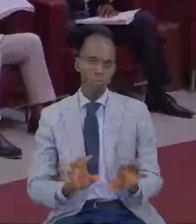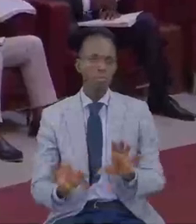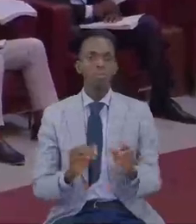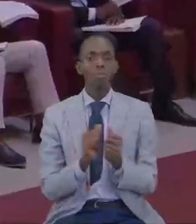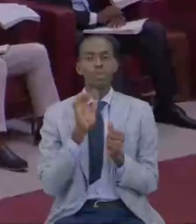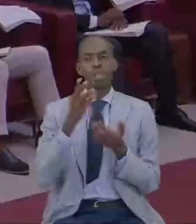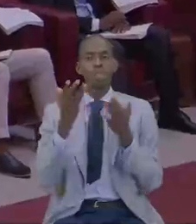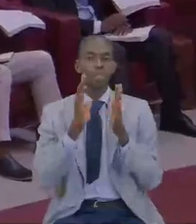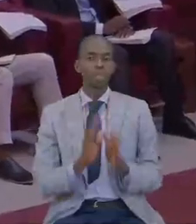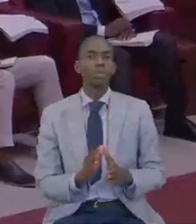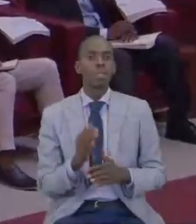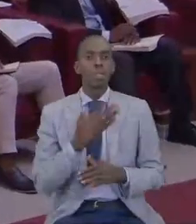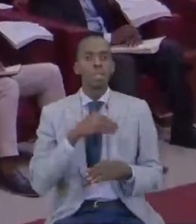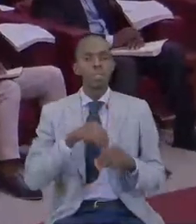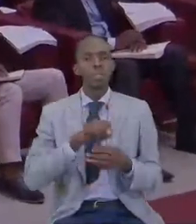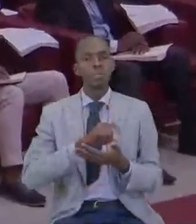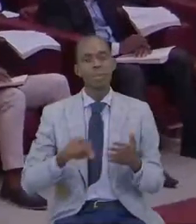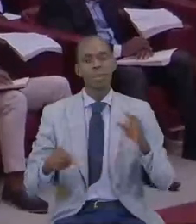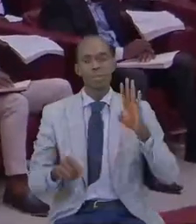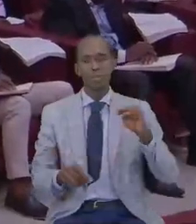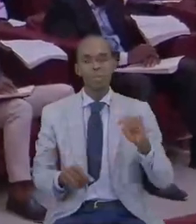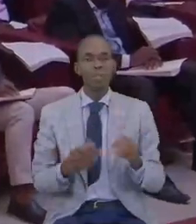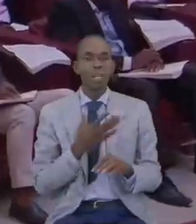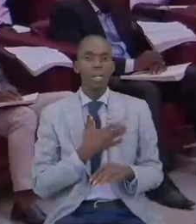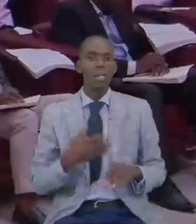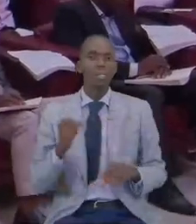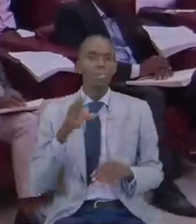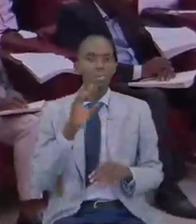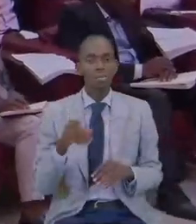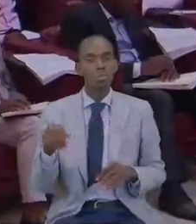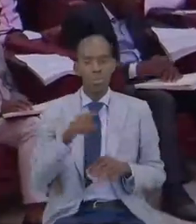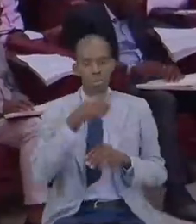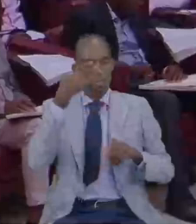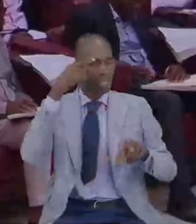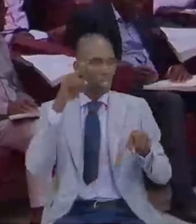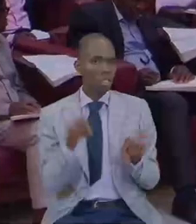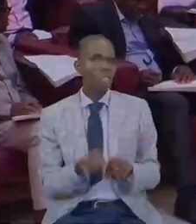Verset 14, il leur accorda